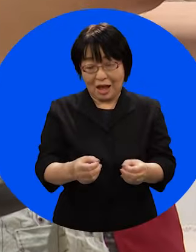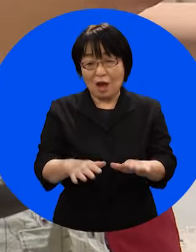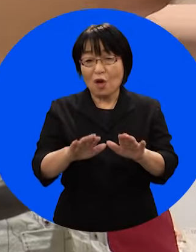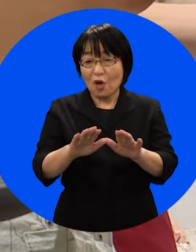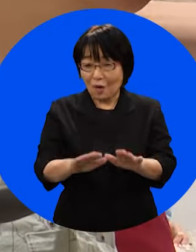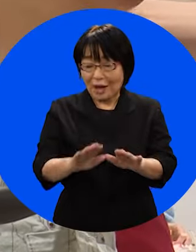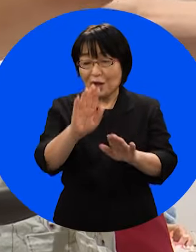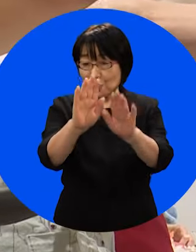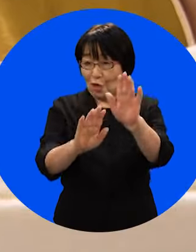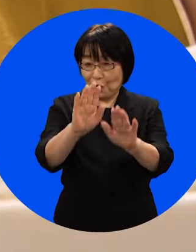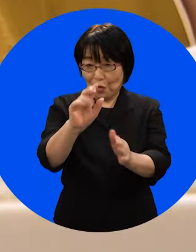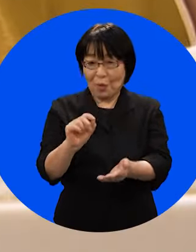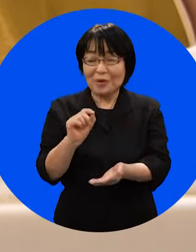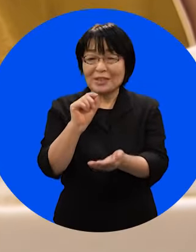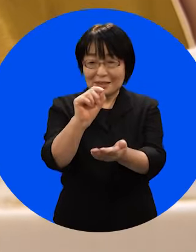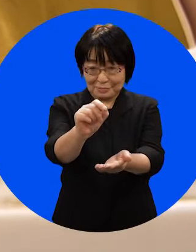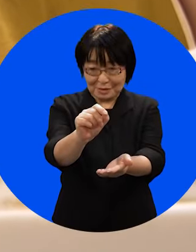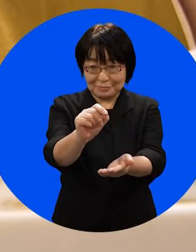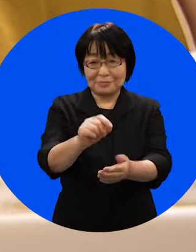をお伝えします。